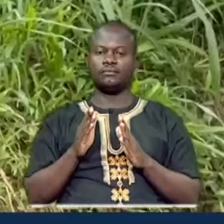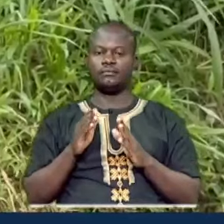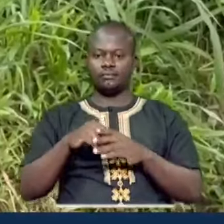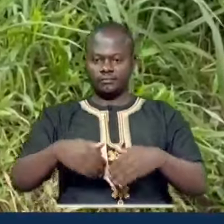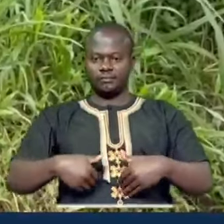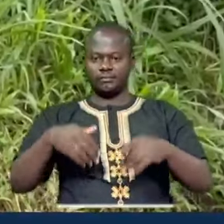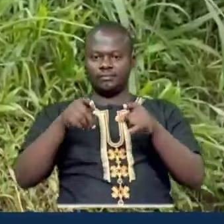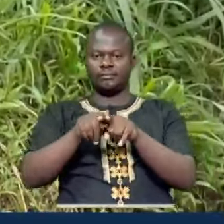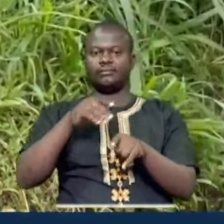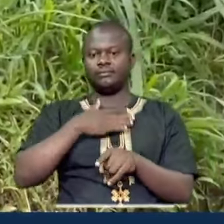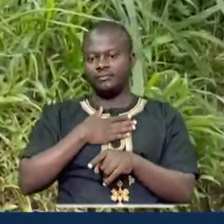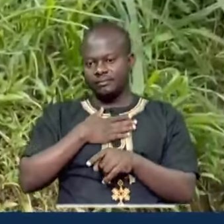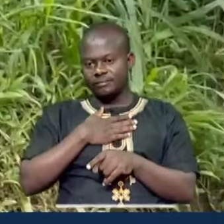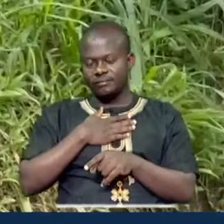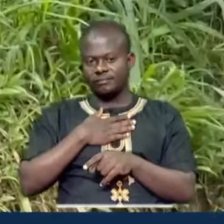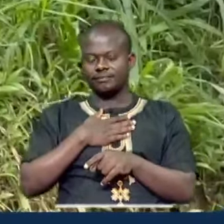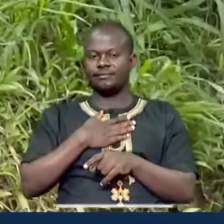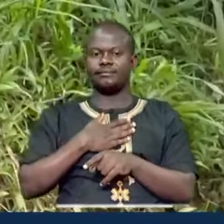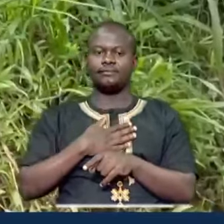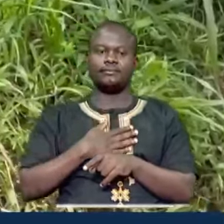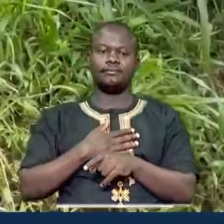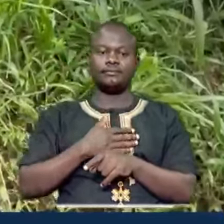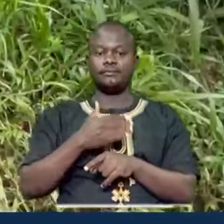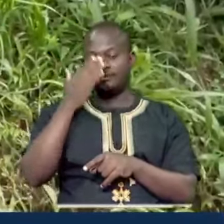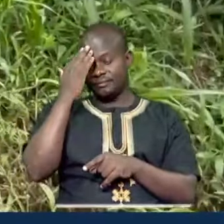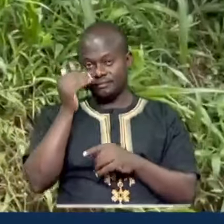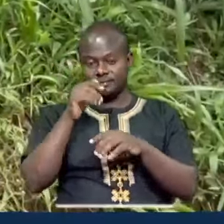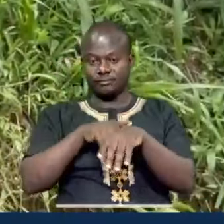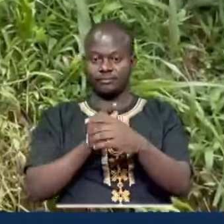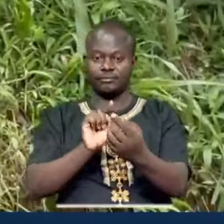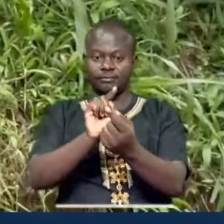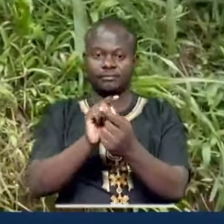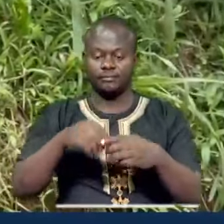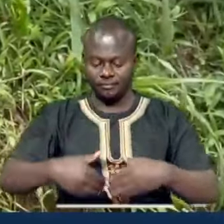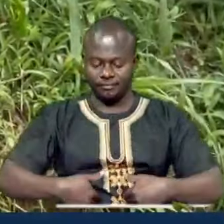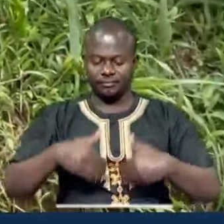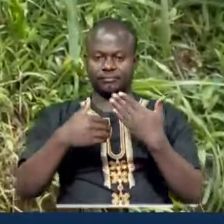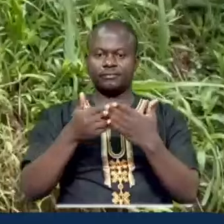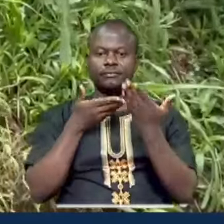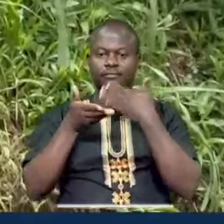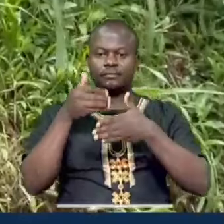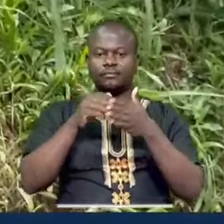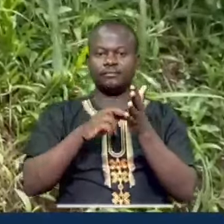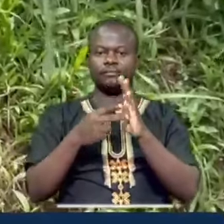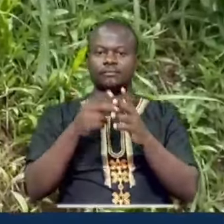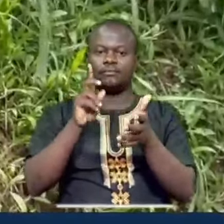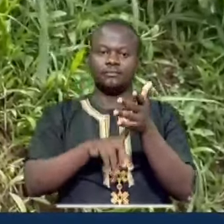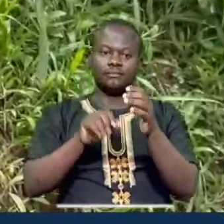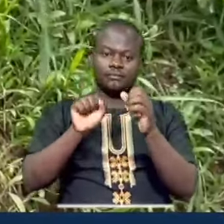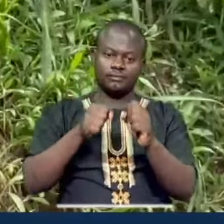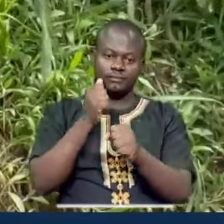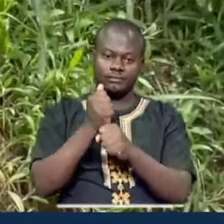urubyiruko bagenzi banjye. Kubwo twahuraga muri Rungano tukaganira ku mishinga kucyo twakora,